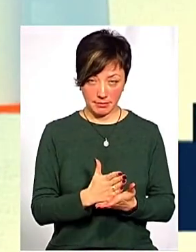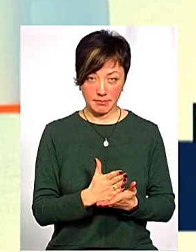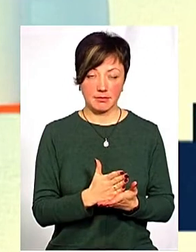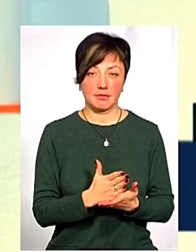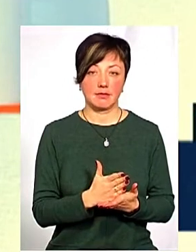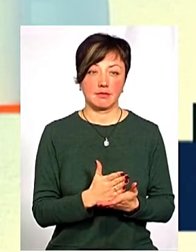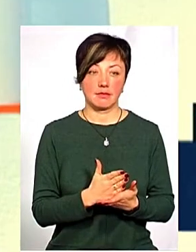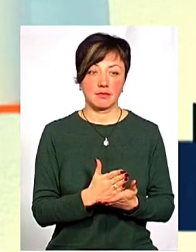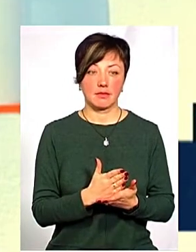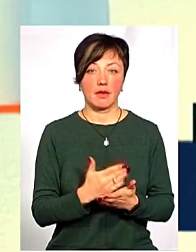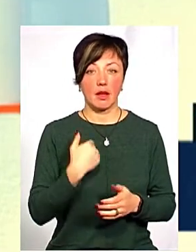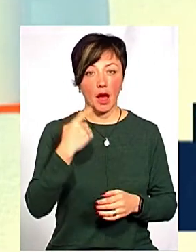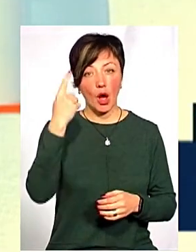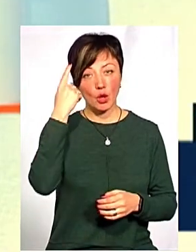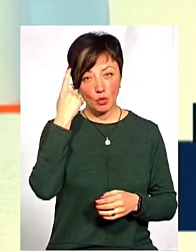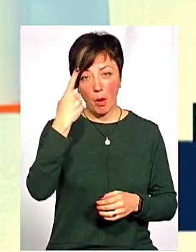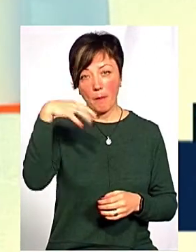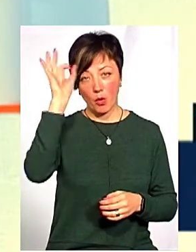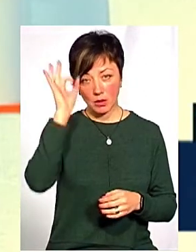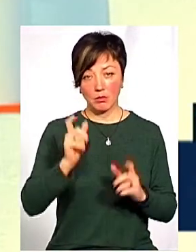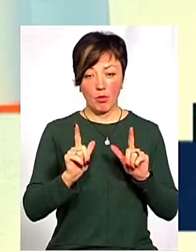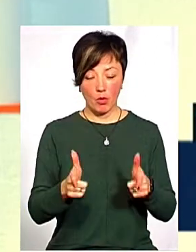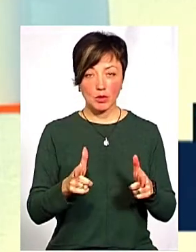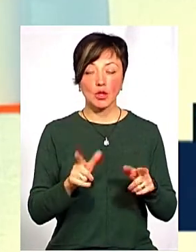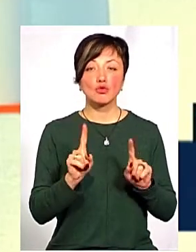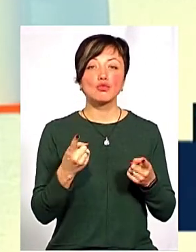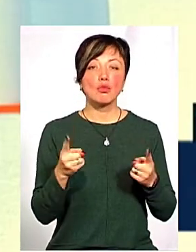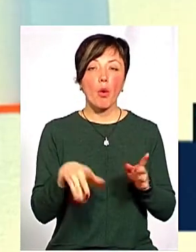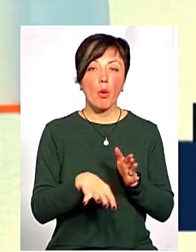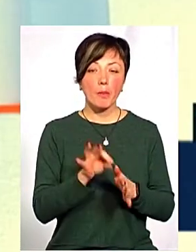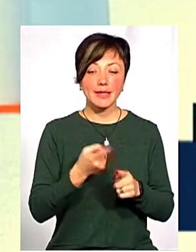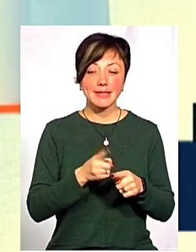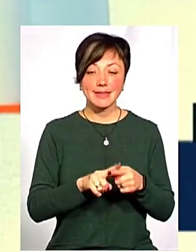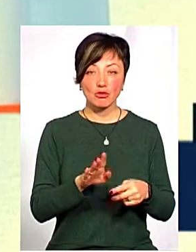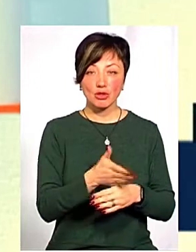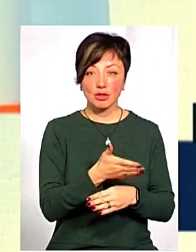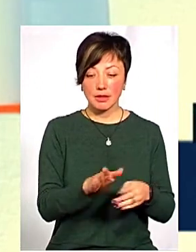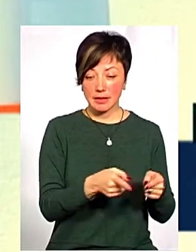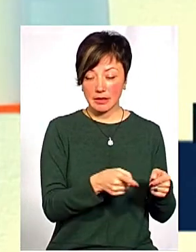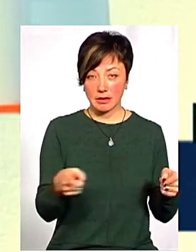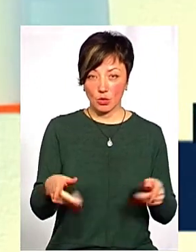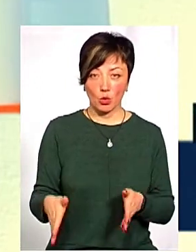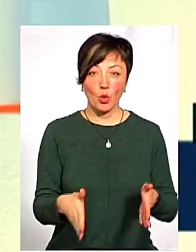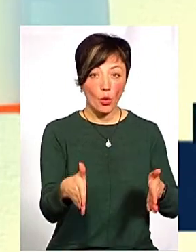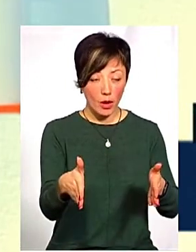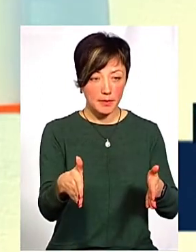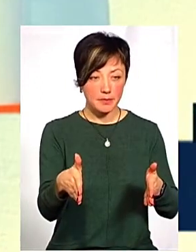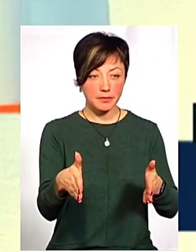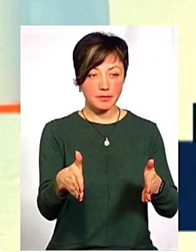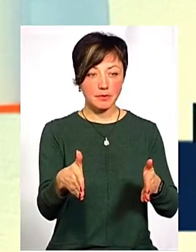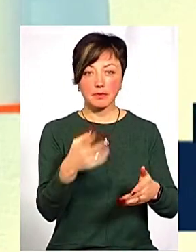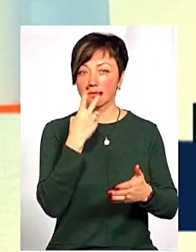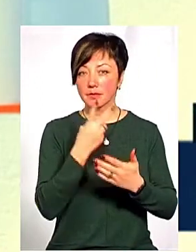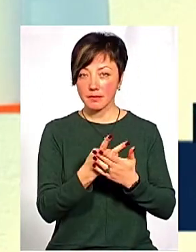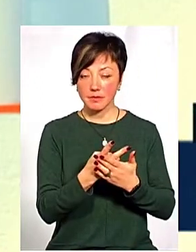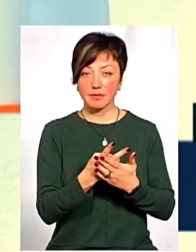що патрульні зі мною погодяться, чому саме були обрані ці частини відрізки шляхів. Дивіться,